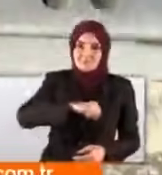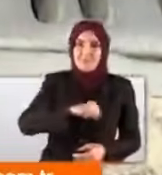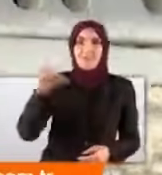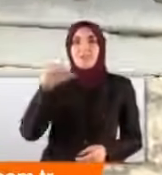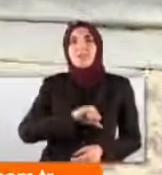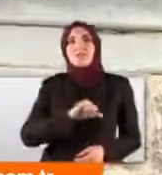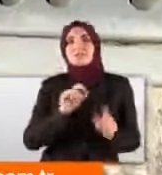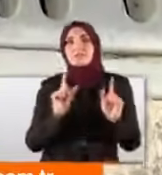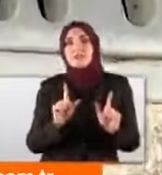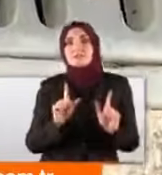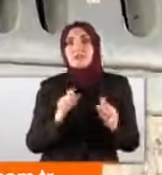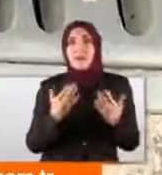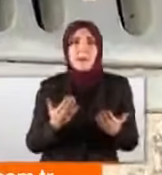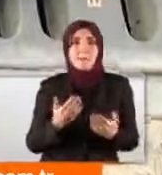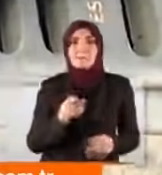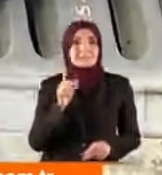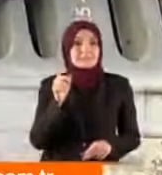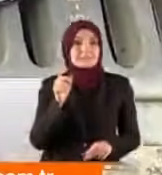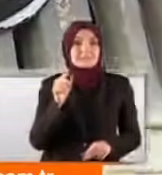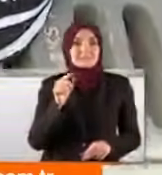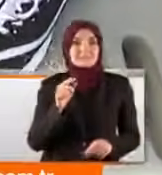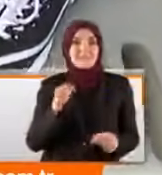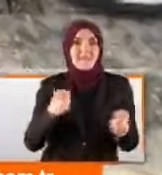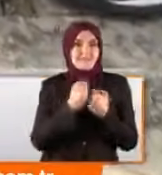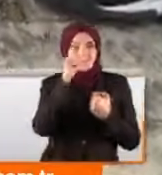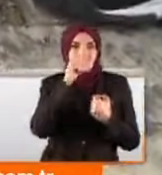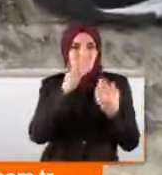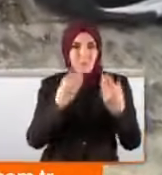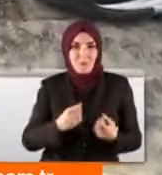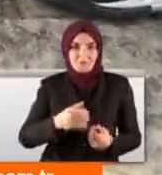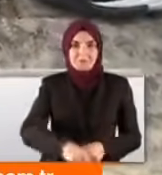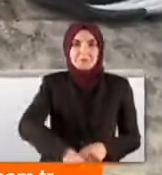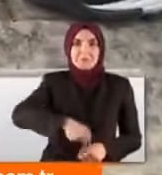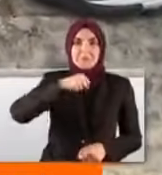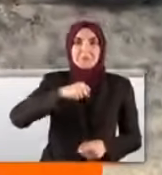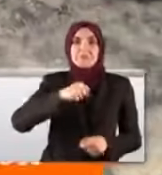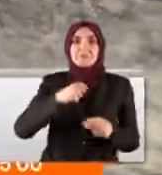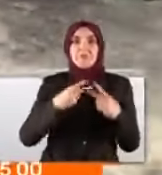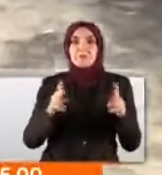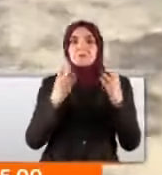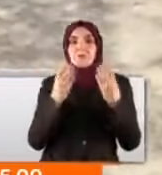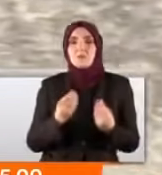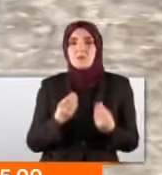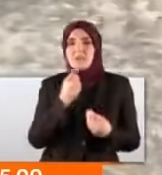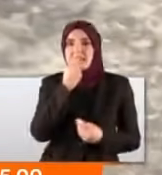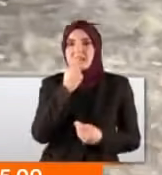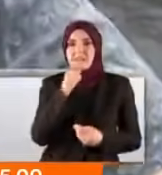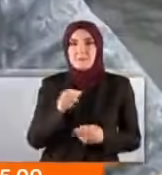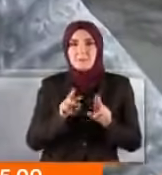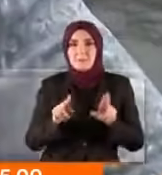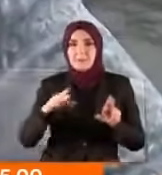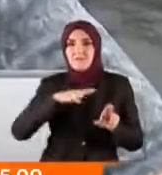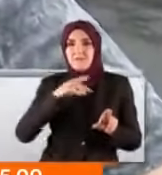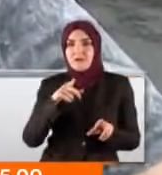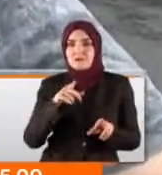denk evet. Geldiğinizde... Evet, tamam bu. Gördüğünüz kalkıyor. Gibi. Demirleri kırılmış zaten buradan. Kırılmış burada, evet.